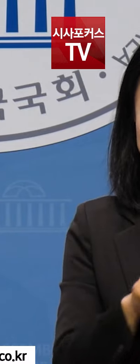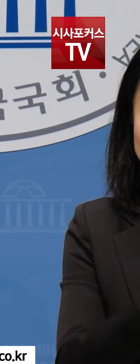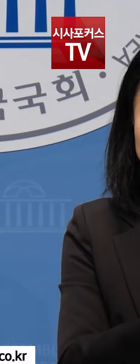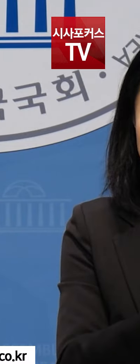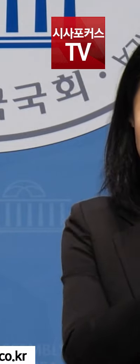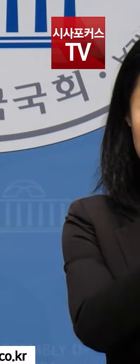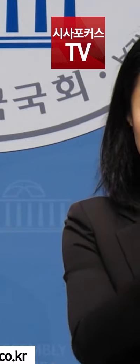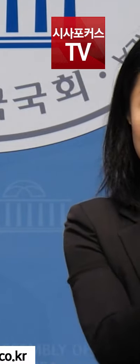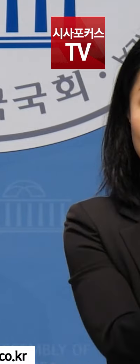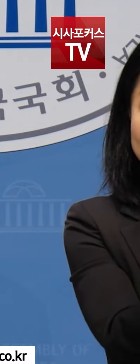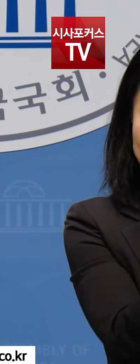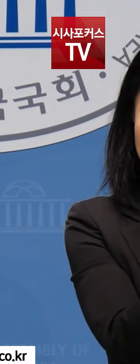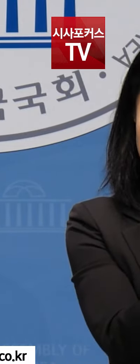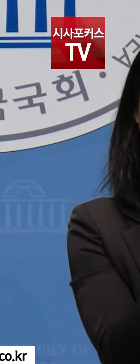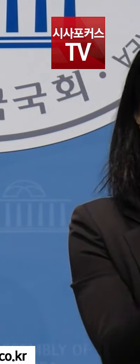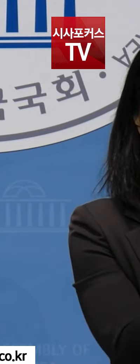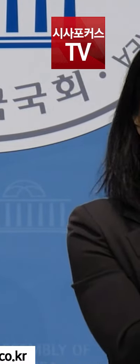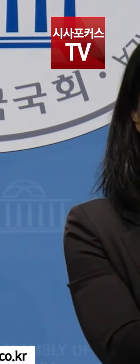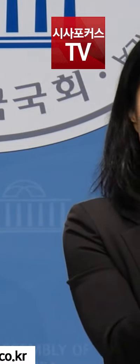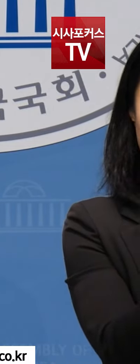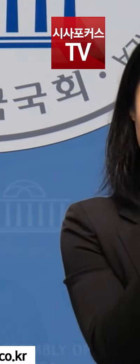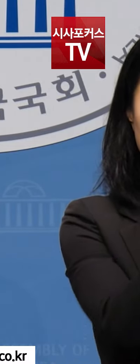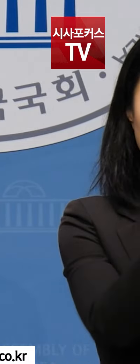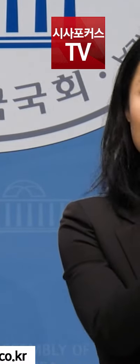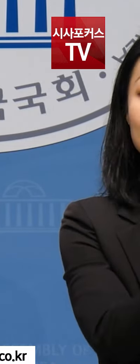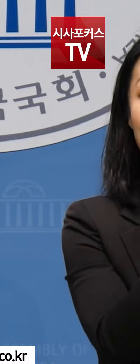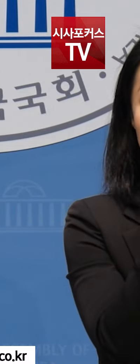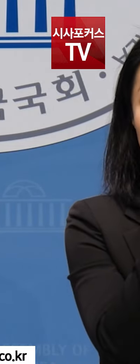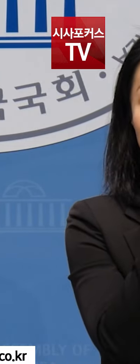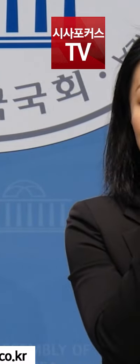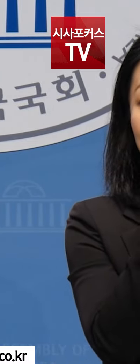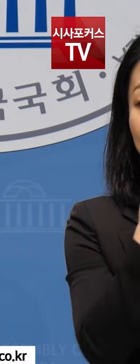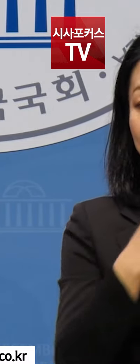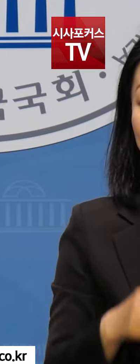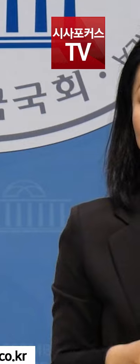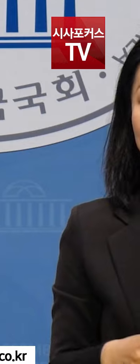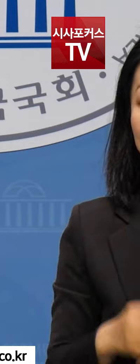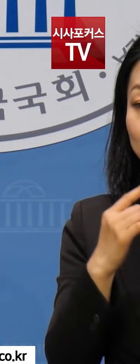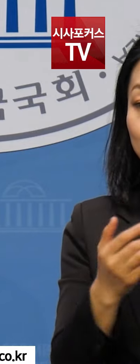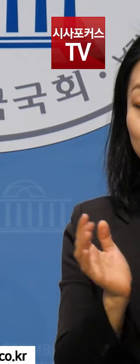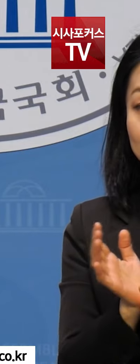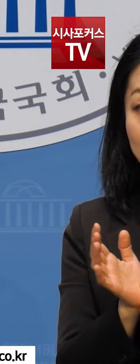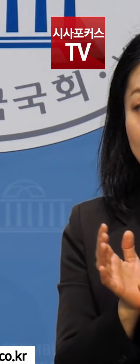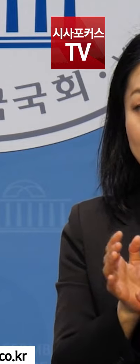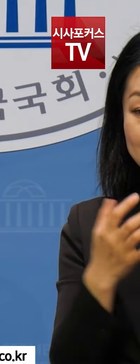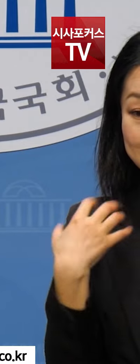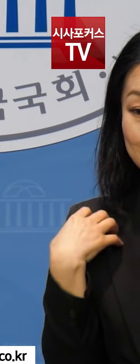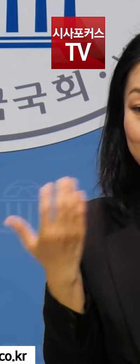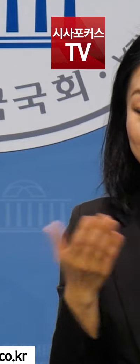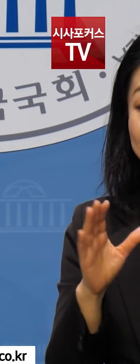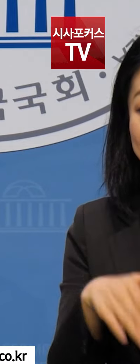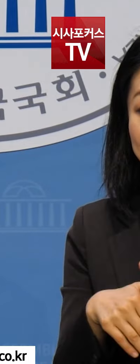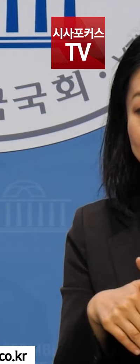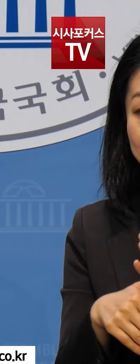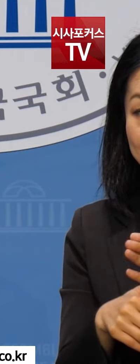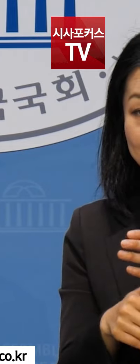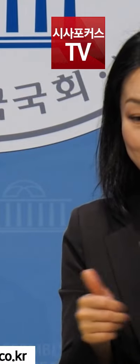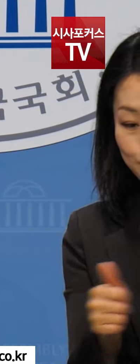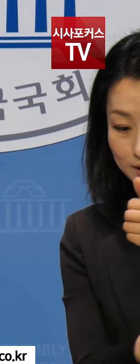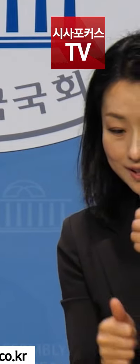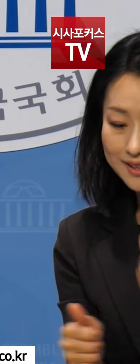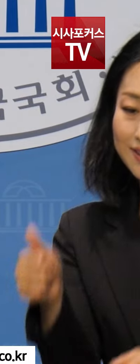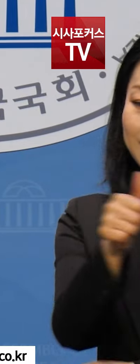현재 방통위가 우위에 있습니다. 민주당의 정치 공세는 쓸 자리가 없습니다. 이쯤